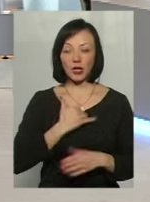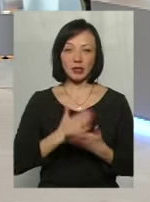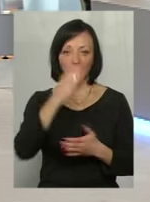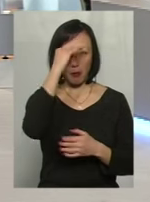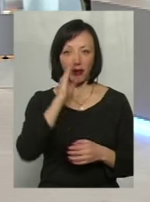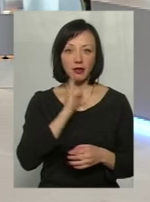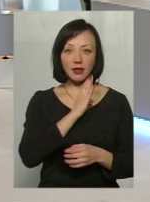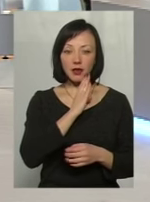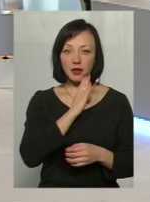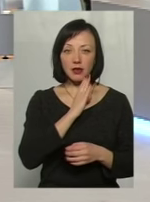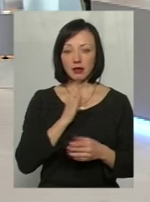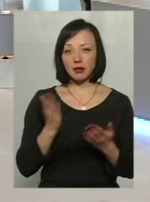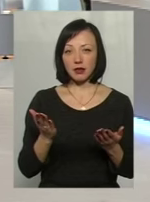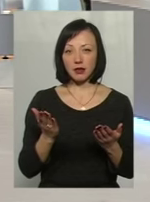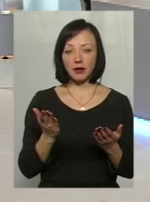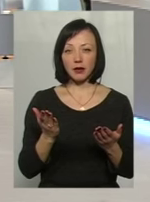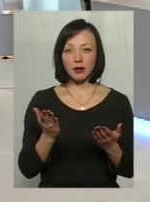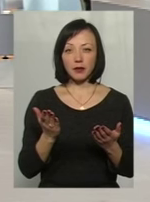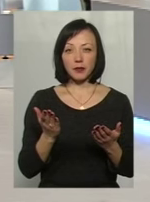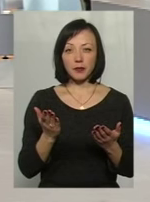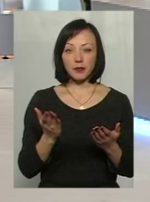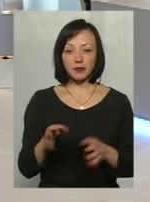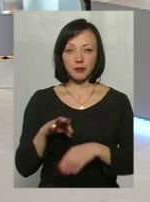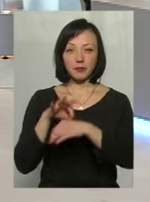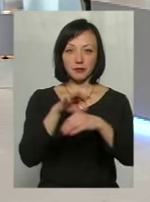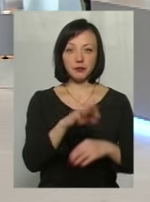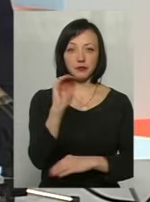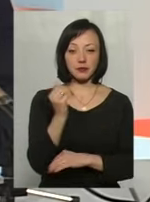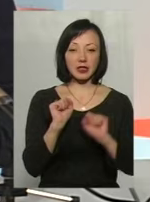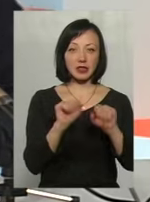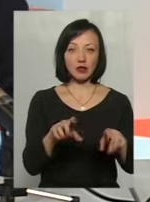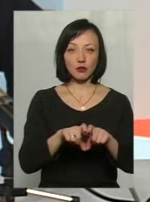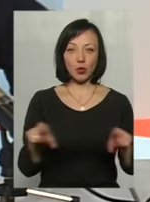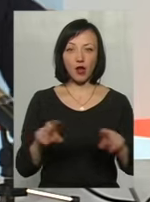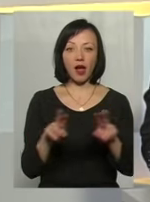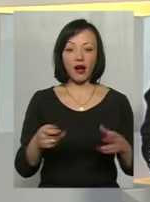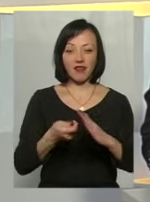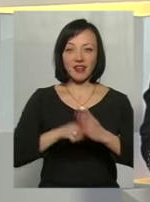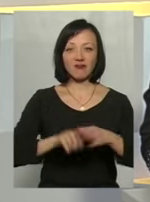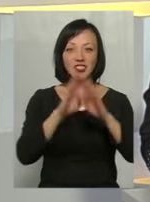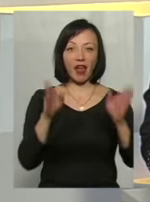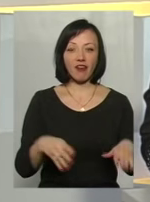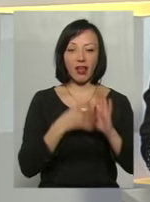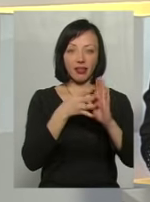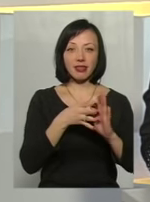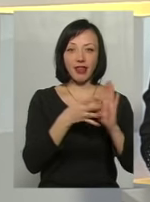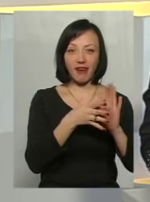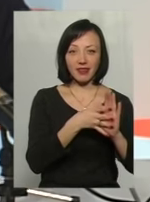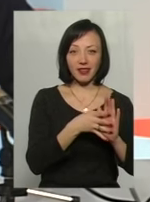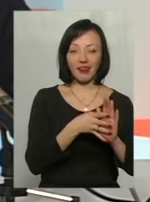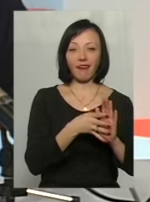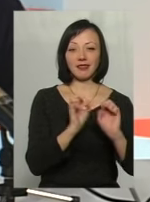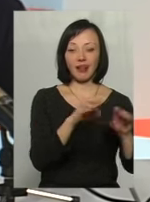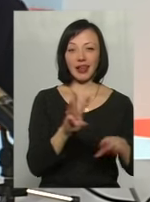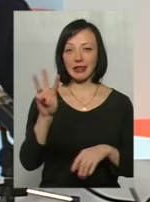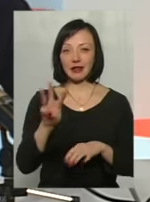що Роман Дмитрович, перепрошую, батьки приводять дитину, здали її в школу, як в сейф. 9 годин здали, 3 години